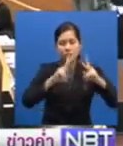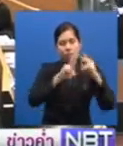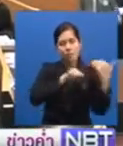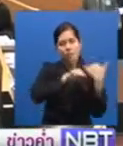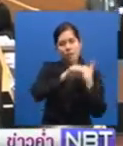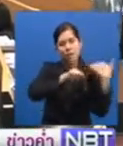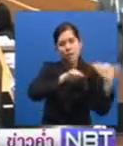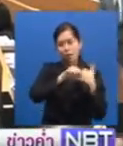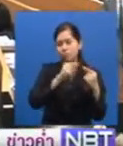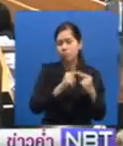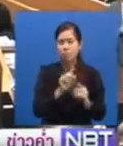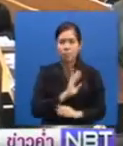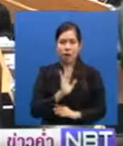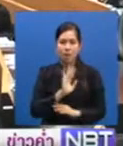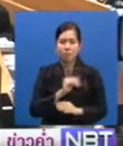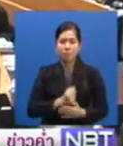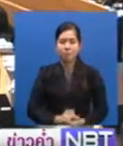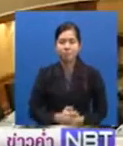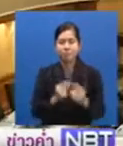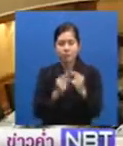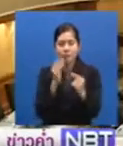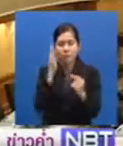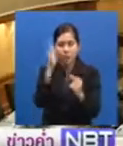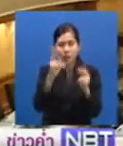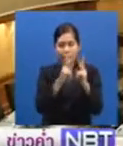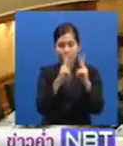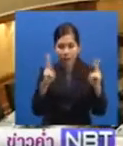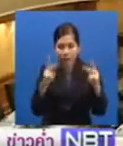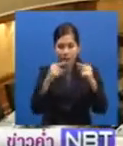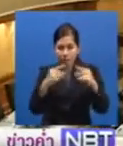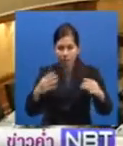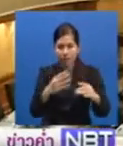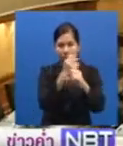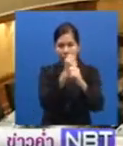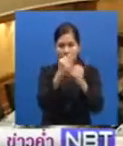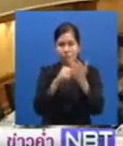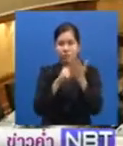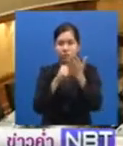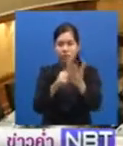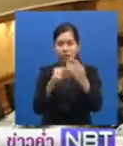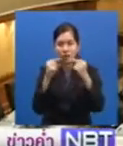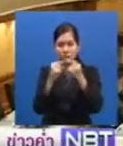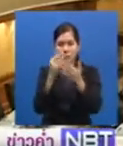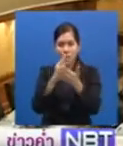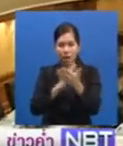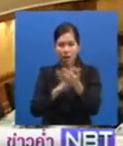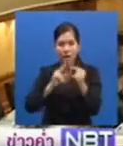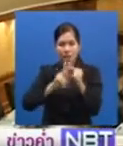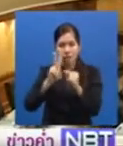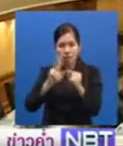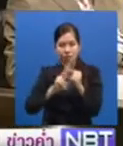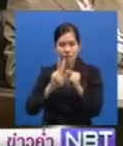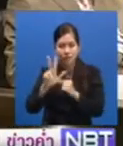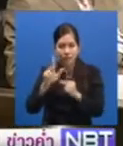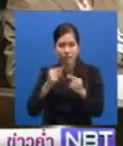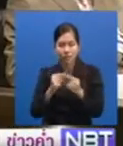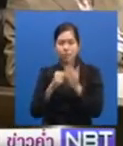ทางคณะกรรมาธิการจะประชุมพิจารณาสรุปผลก่อนนำเข้าที่ประชุมสนชวาระ2และ 3ค่ะ